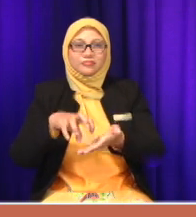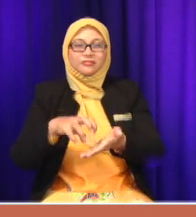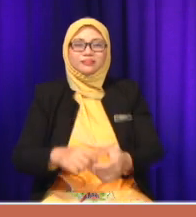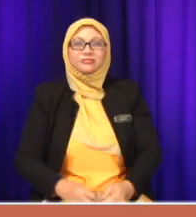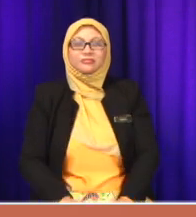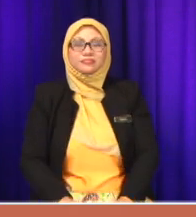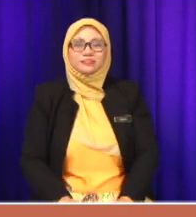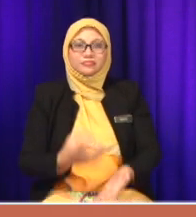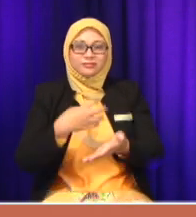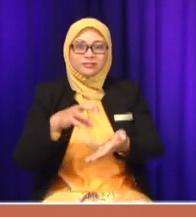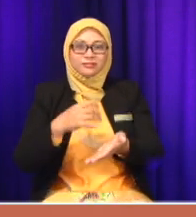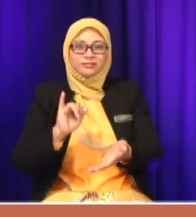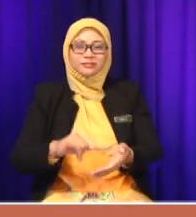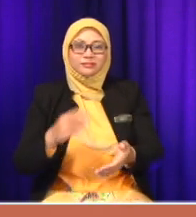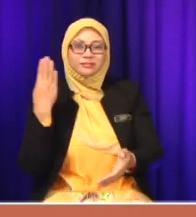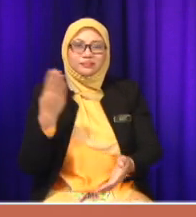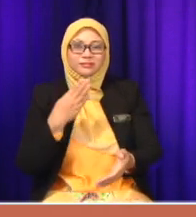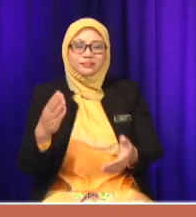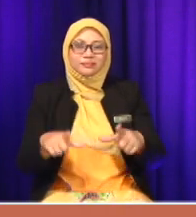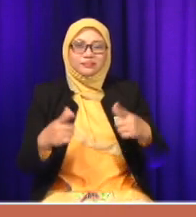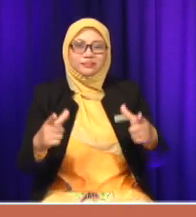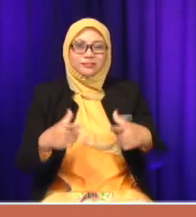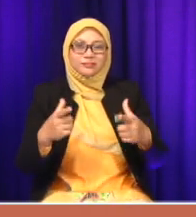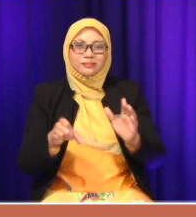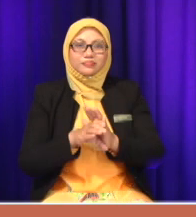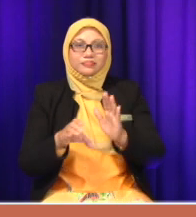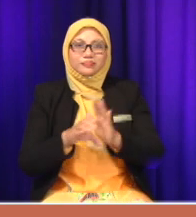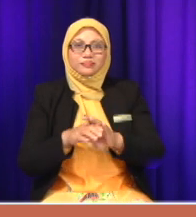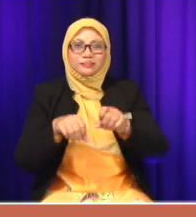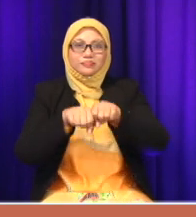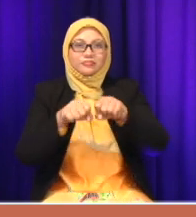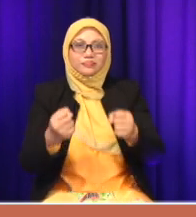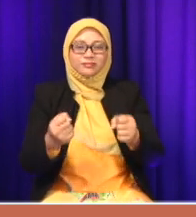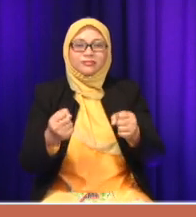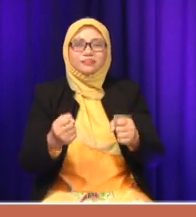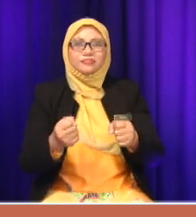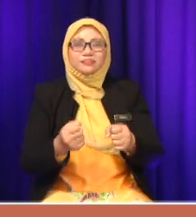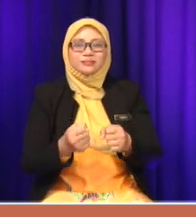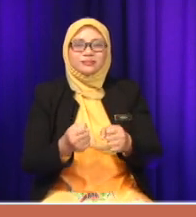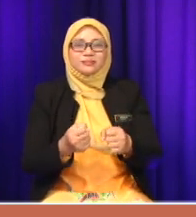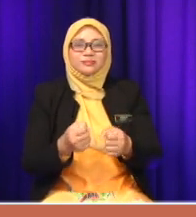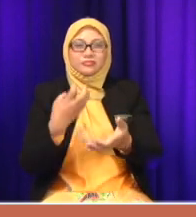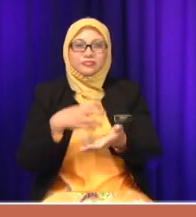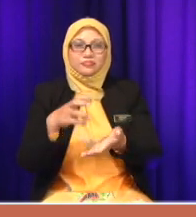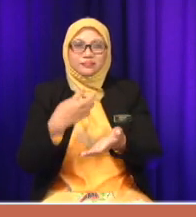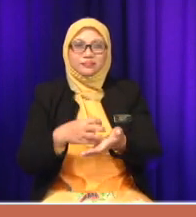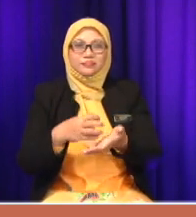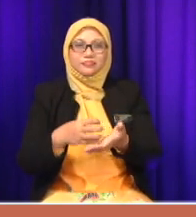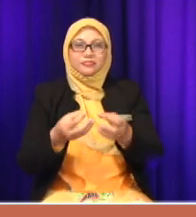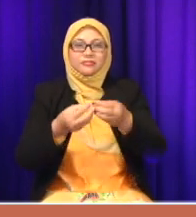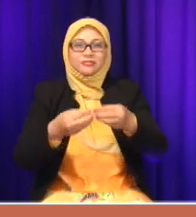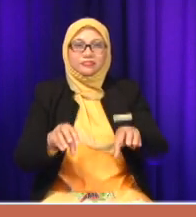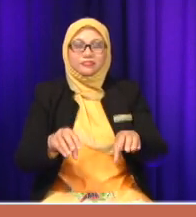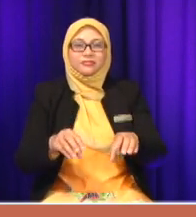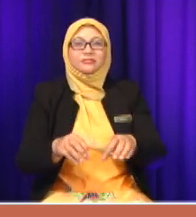kerosakan yang biasa berlaku Contohnya seperti kehausan patah merekah pecah Maksudnya benda-benda yang kita anggap macam negatif itulah